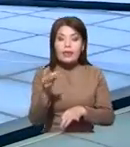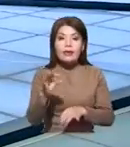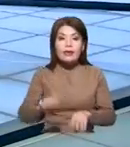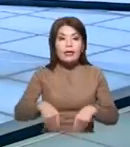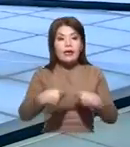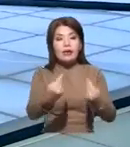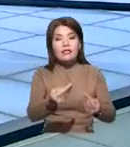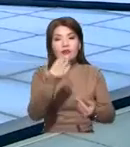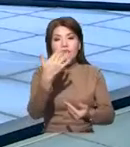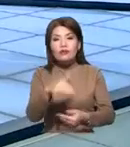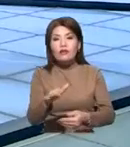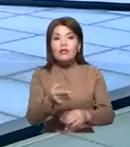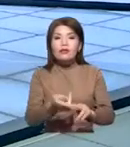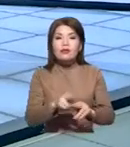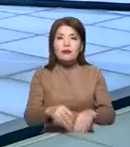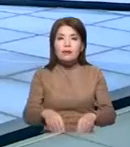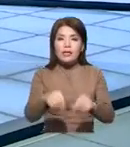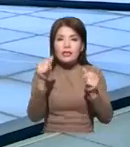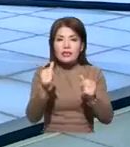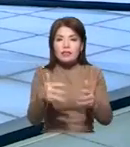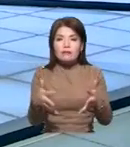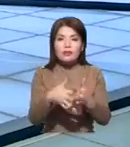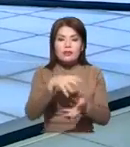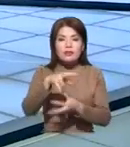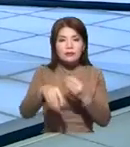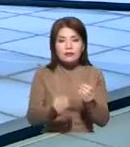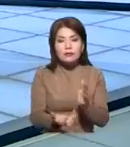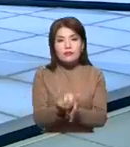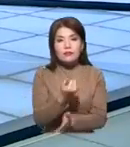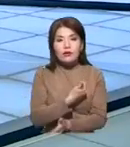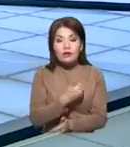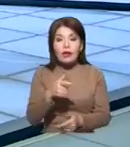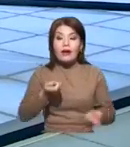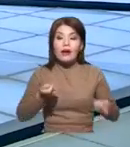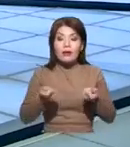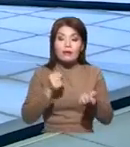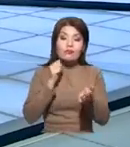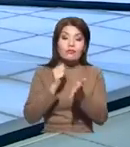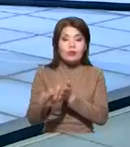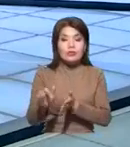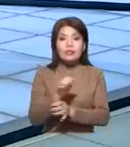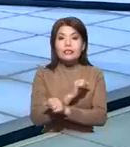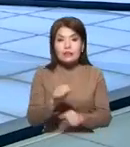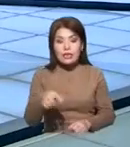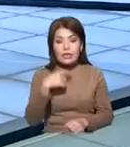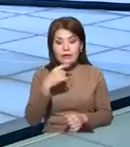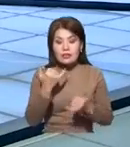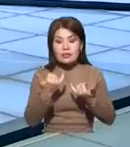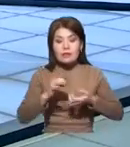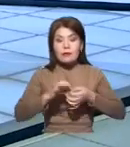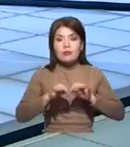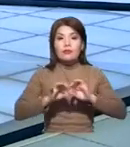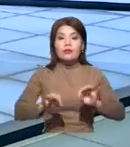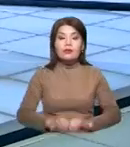им эту территорию для добычи песчано-гравийной смеси. Чиновники считают, что не имеют права отказывать предпринимателям. В ситуации разбиралась Татьяна